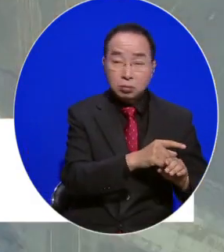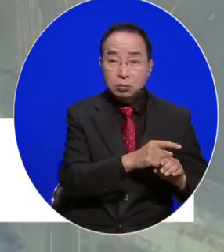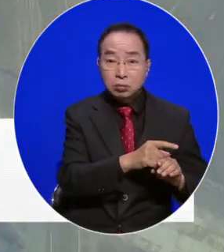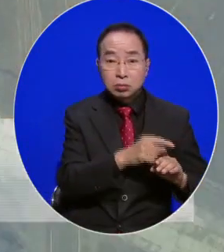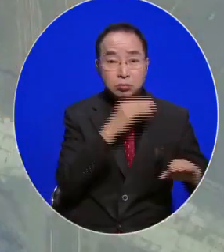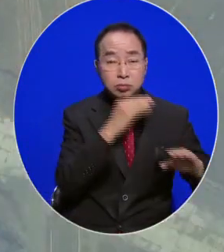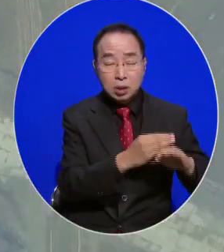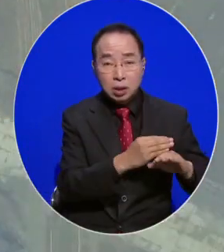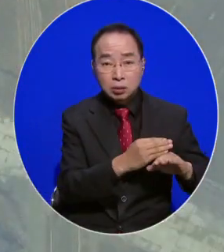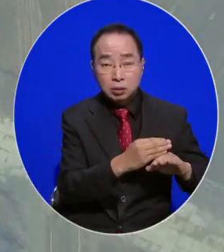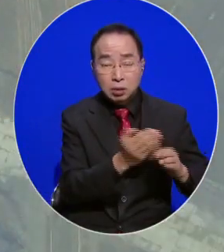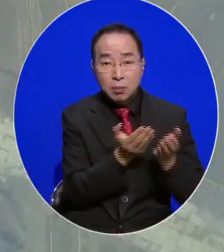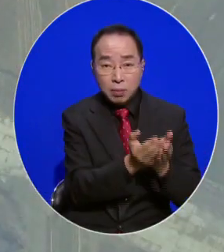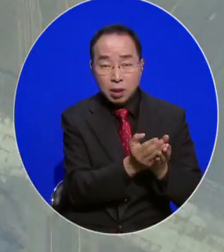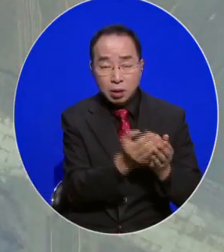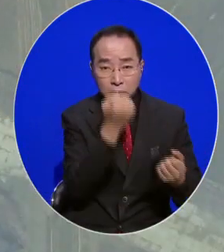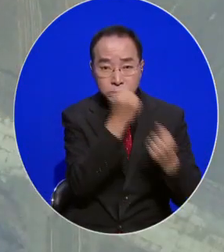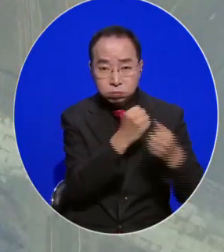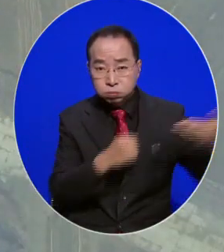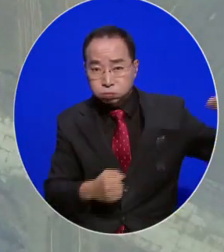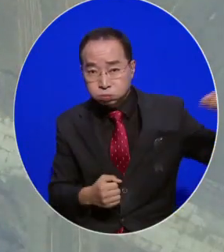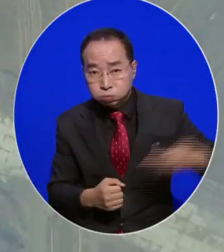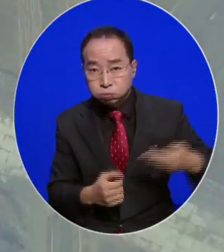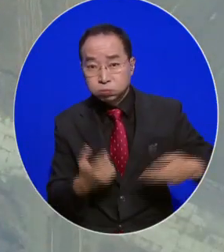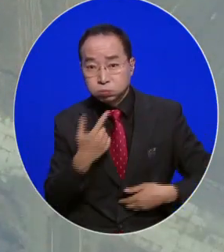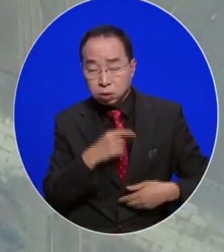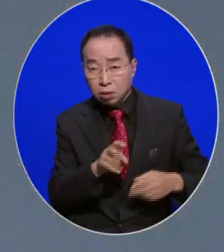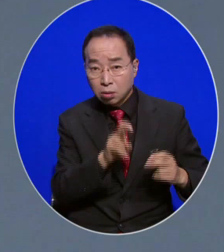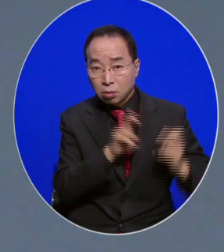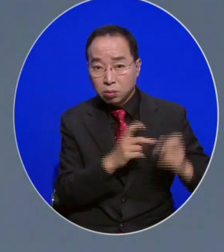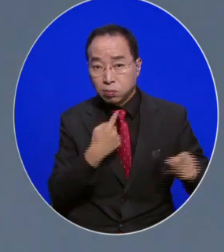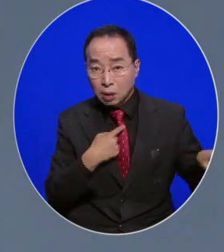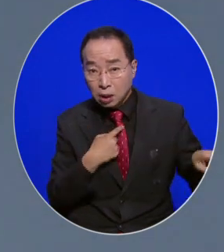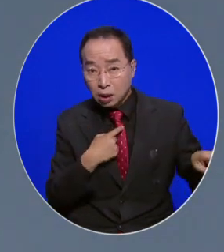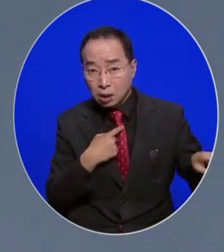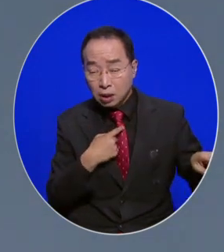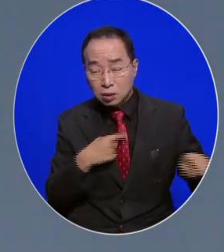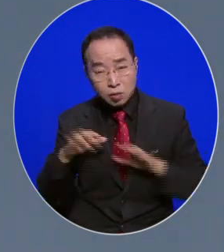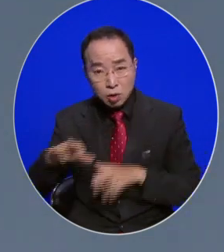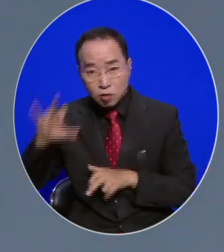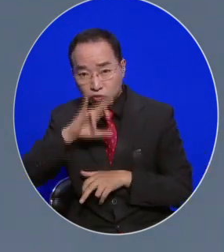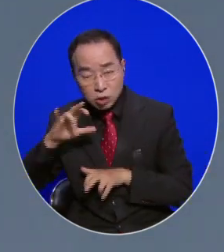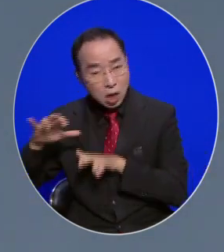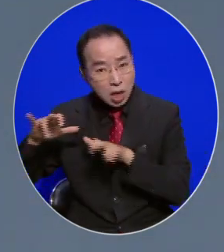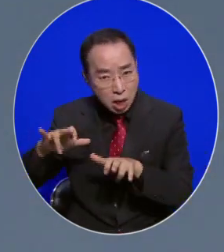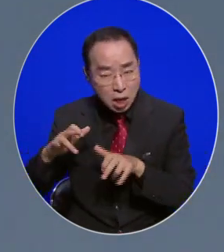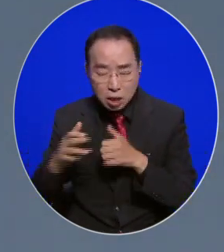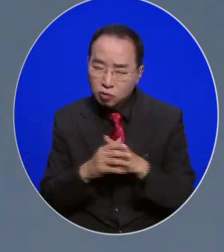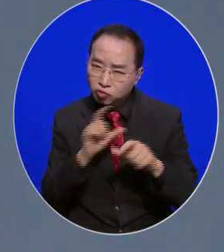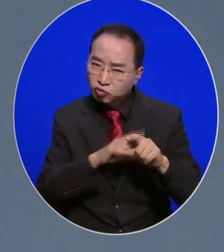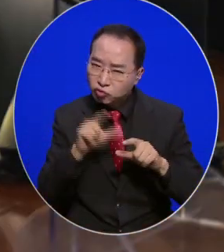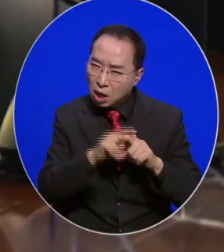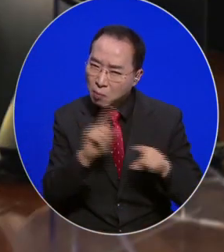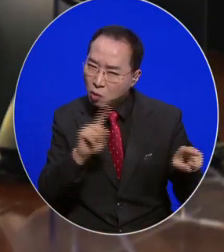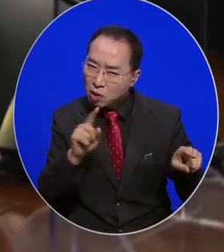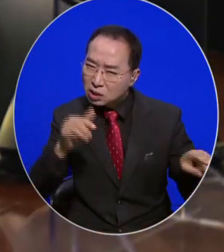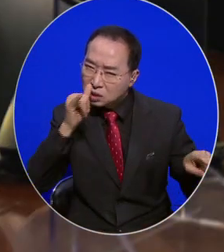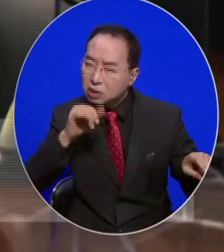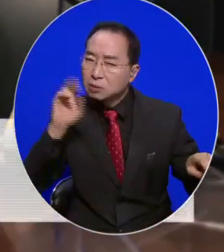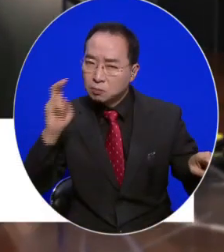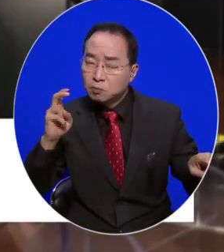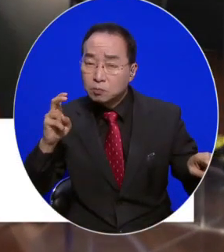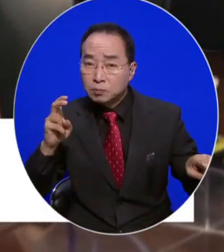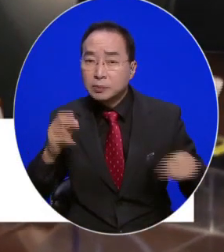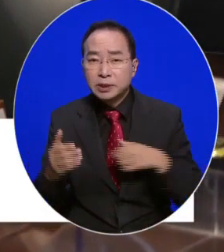발사 등 무력 시위를 이어간 북한이 이번 훈련을 빌미로 추가 도발에 나설 가능성도 점쳐집니다. 이런